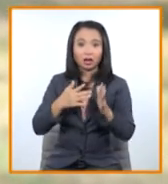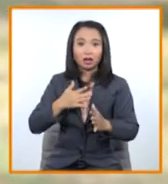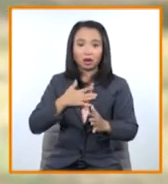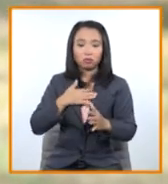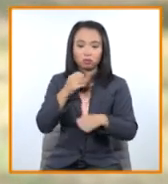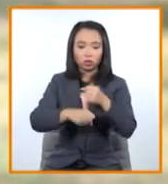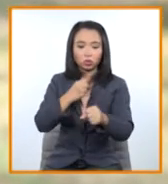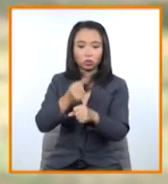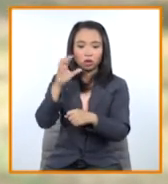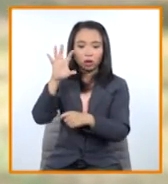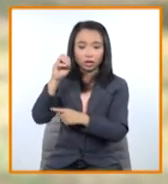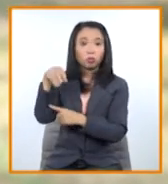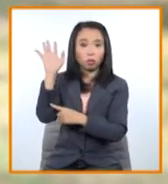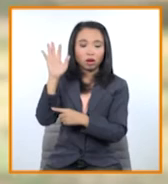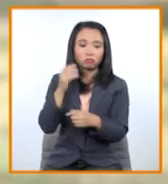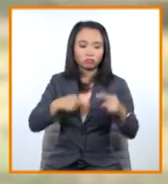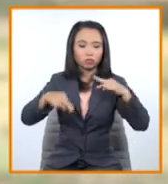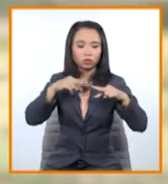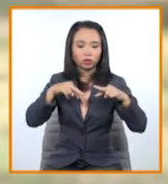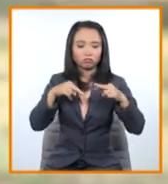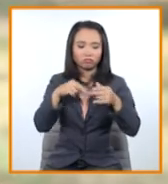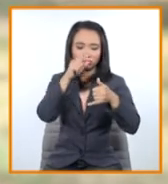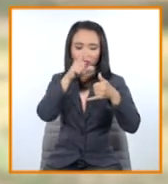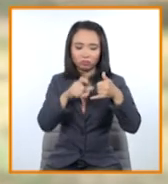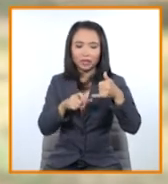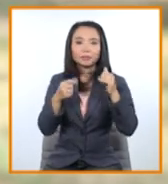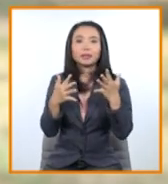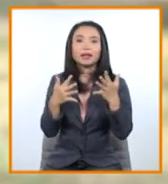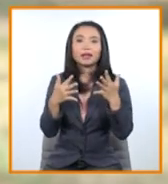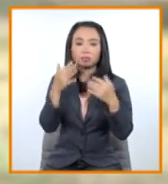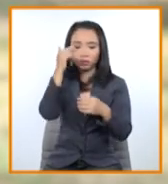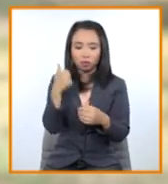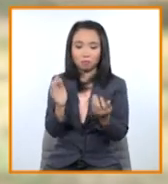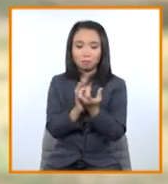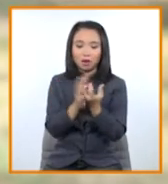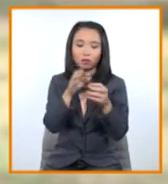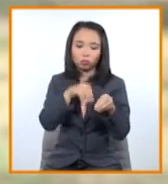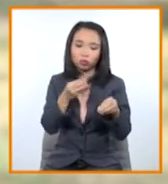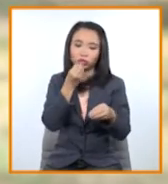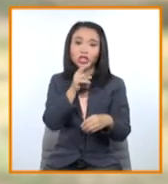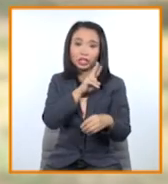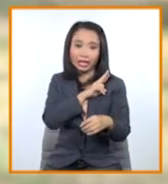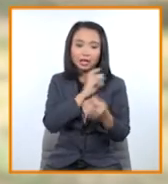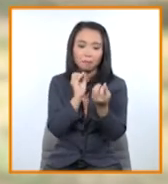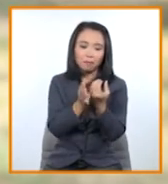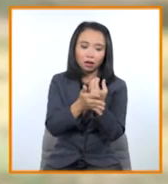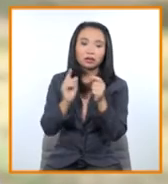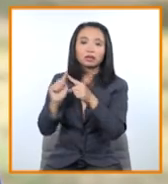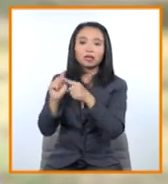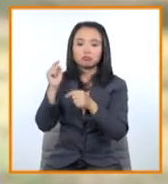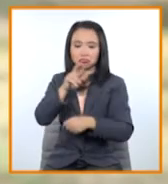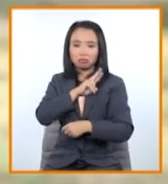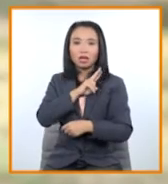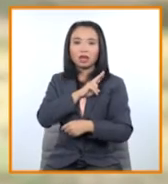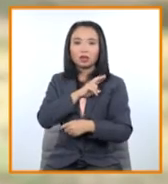าเยอะเหมือนกันนะแล้วตอนนี้มาตรวจไม่มีสารเคมีอะไรที่อยู่ในร่างกายเราเพราะเราปลูกทานเองอย่างผักหรือผลไม้เราก็ทานเอง